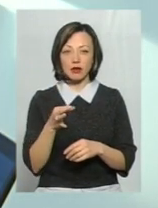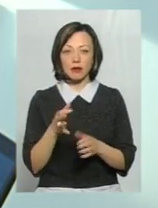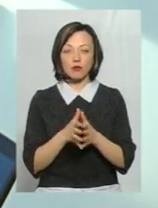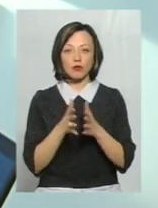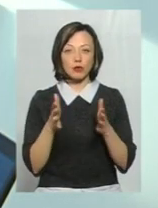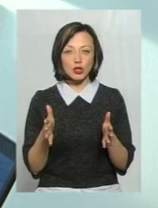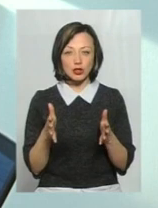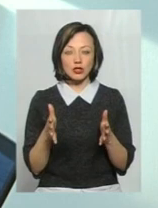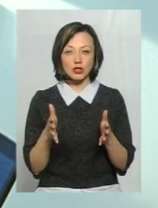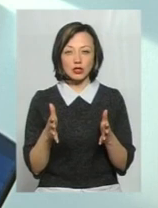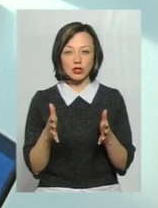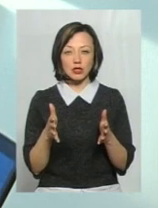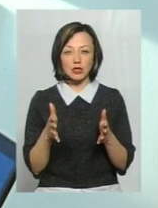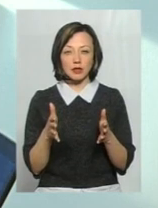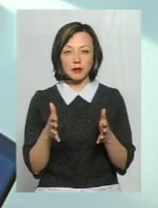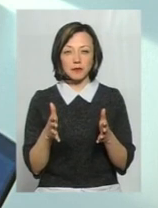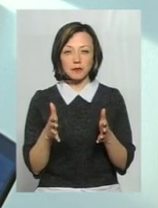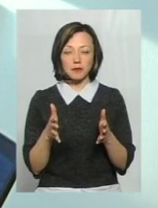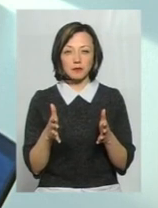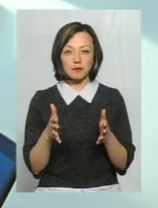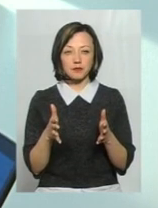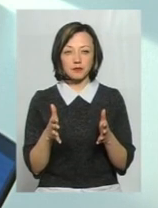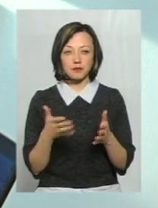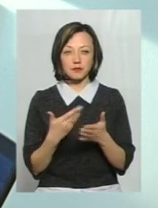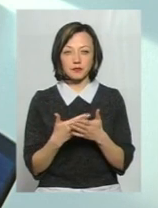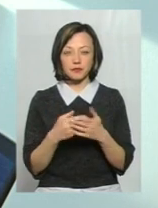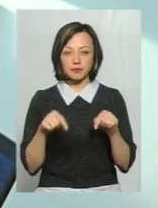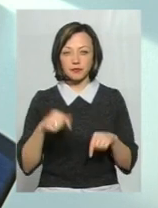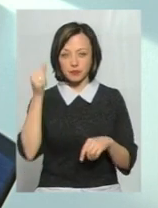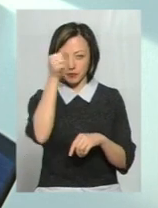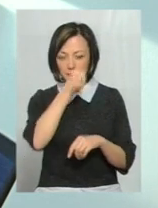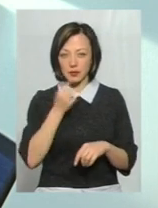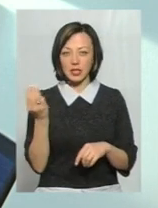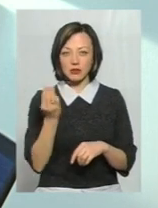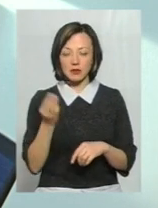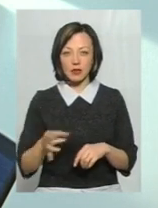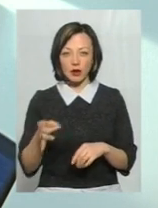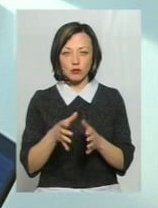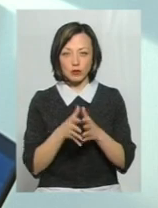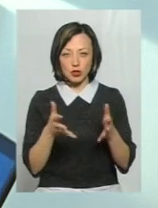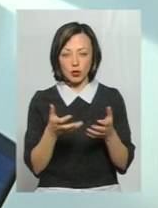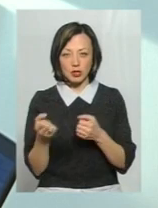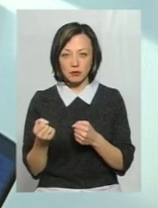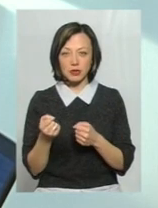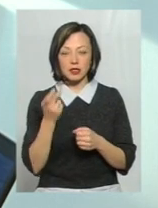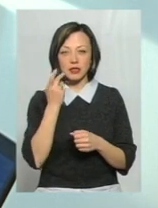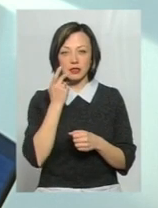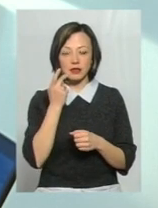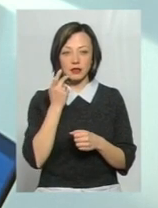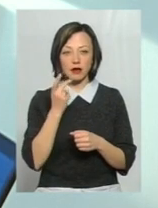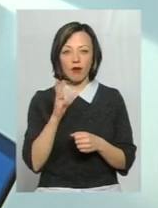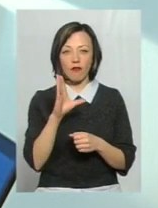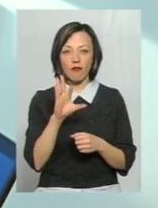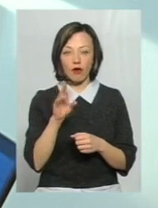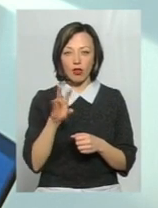більше, як такі, як більше одержують. Ну, наприклад, в цьому році і Шепетівський район більше одержав, завжди необіжний